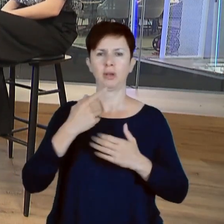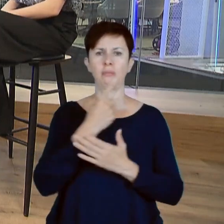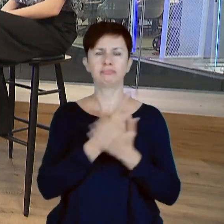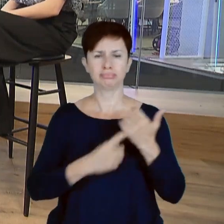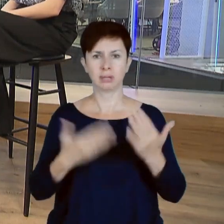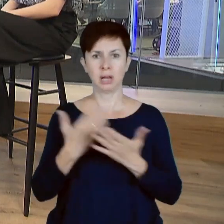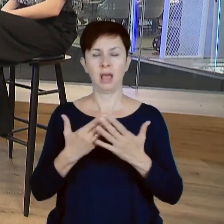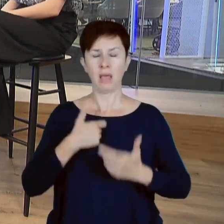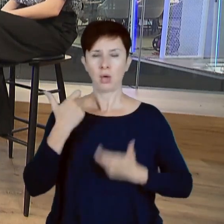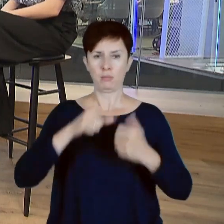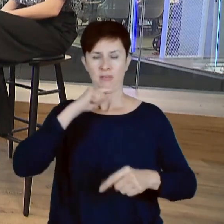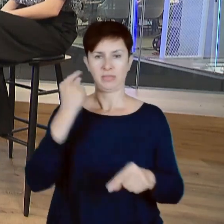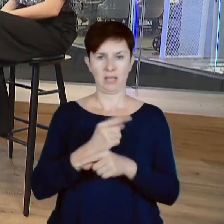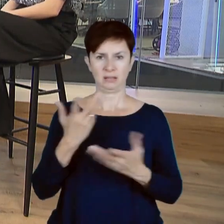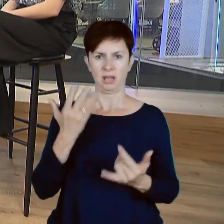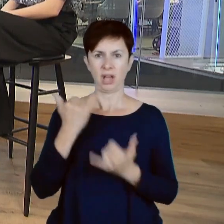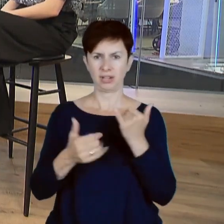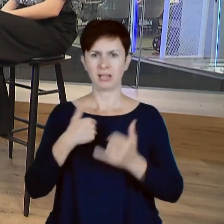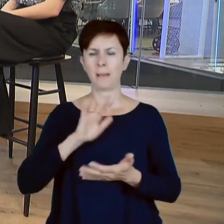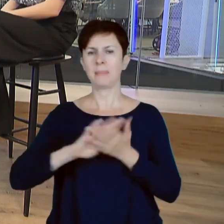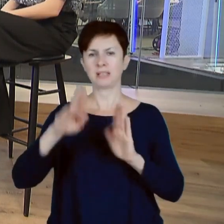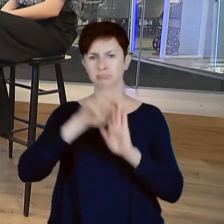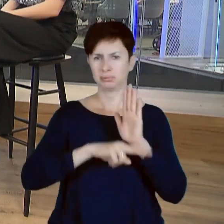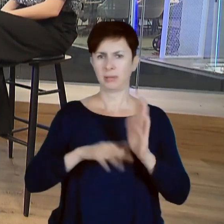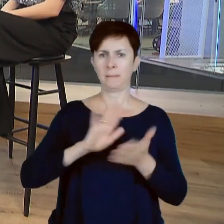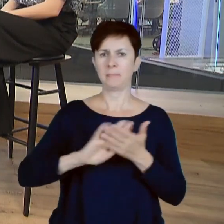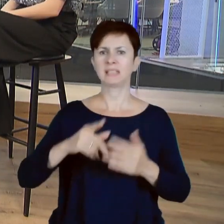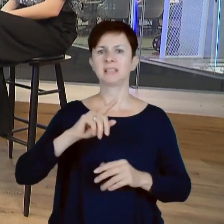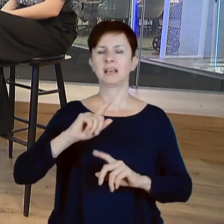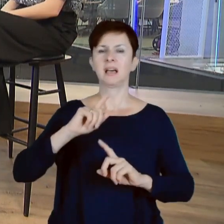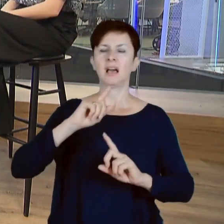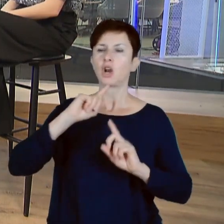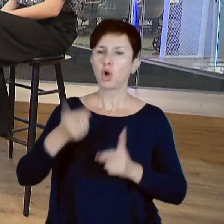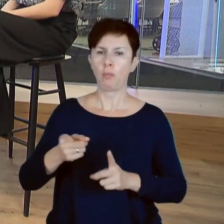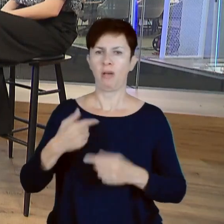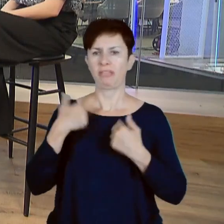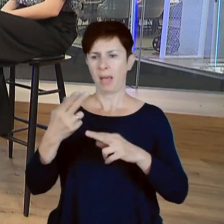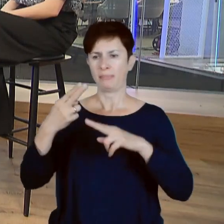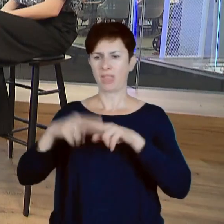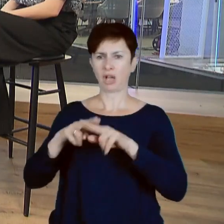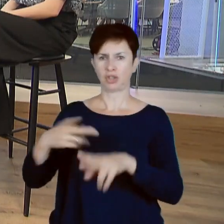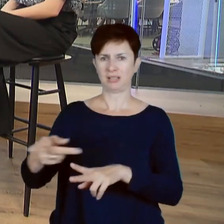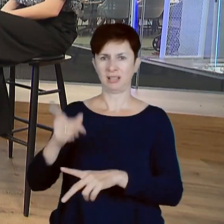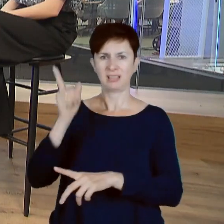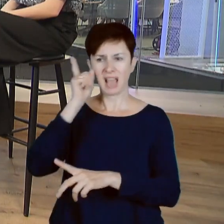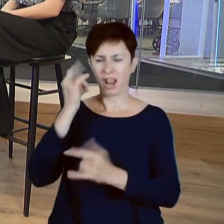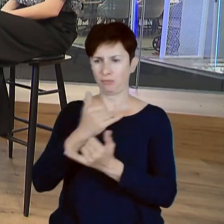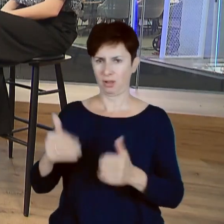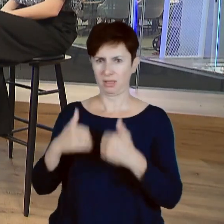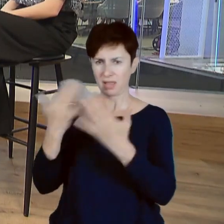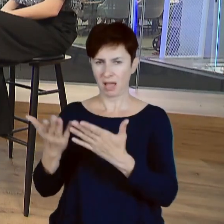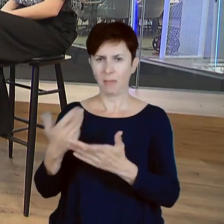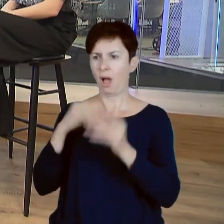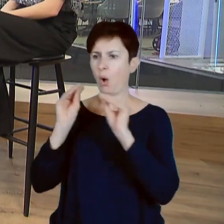jeżeli dajemy dzieciom bez żadnych regulacji, bez żadnych rekomendacji, po prostu takie narzędzie i to nie jest w żaden sposób i nie ma tej wiedzy, z czym